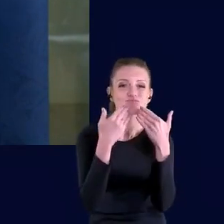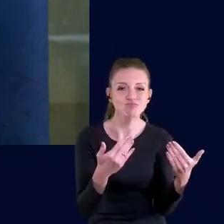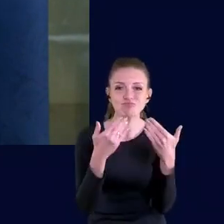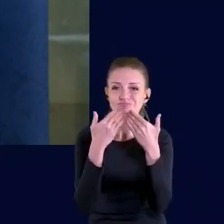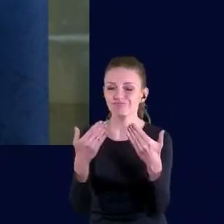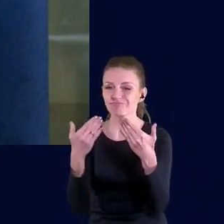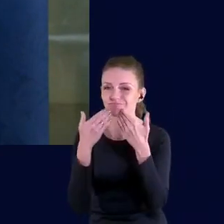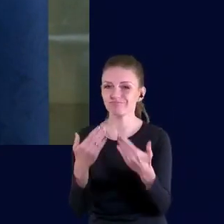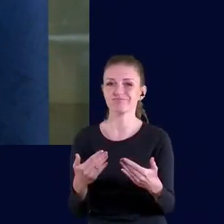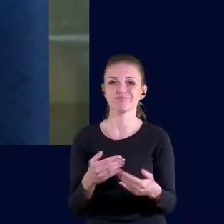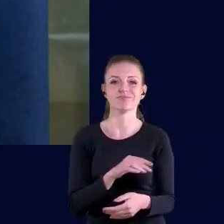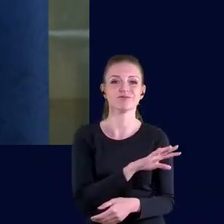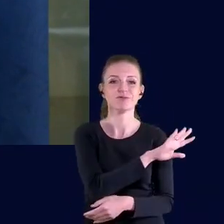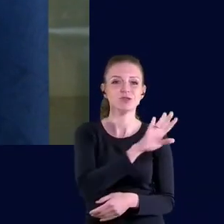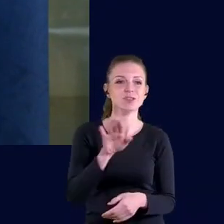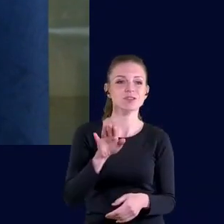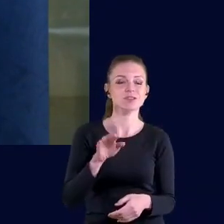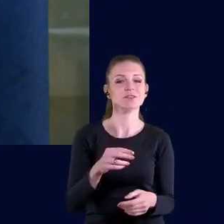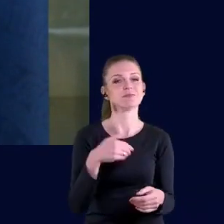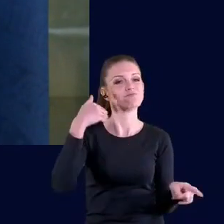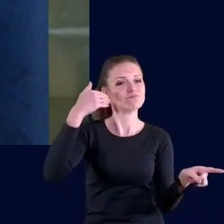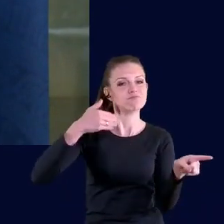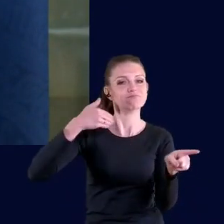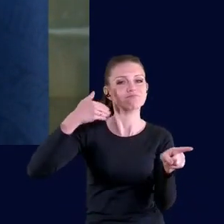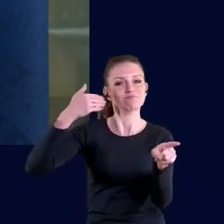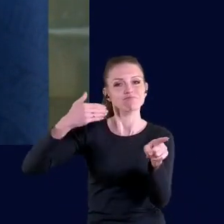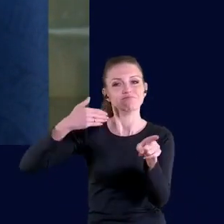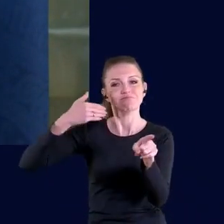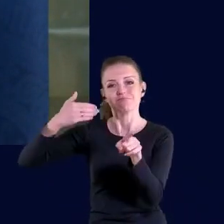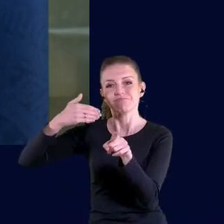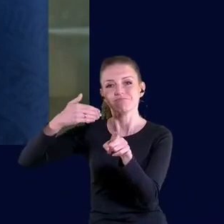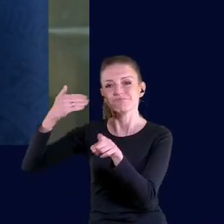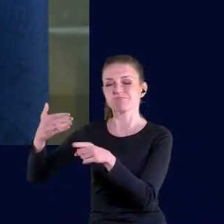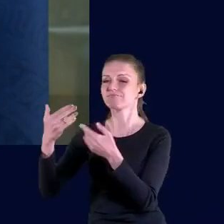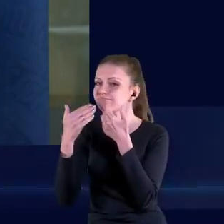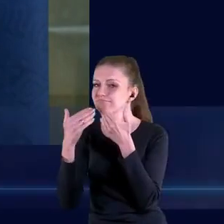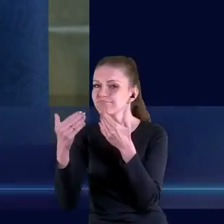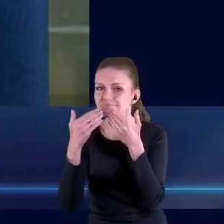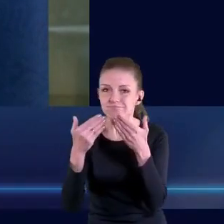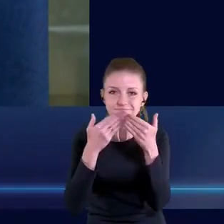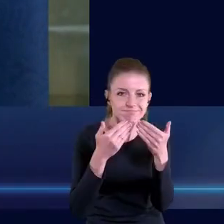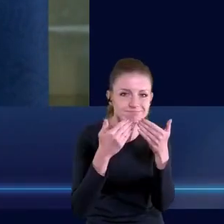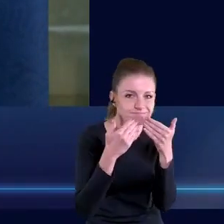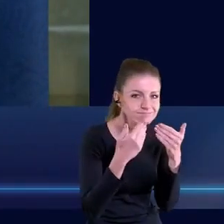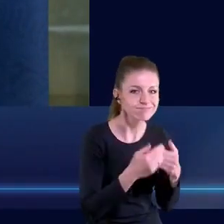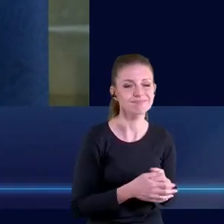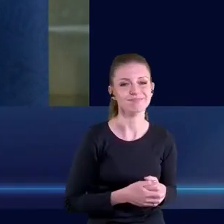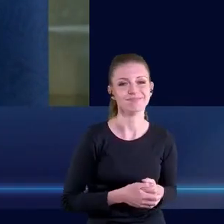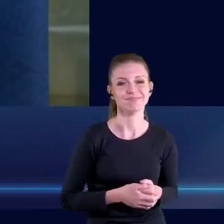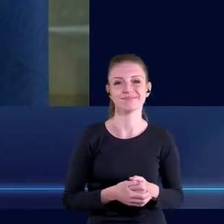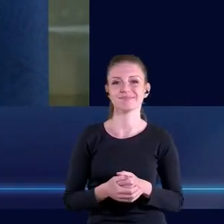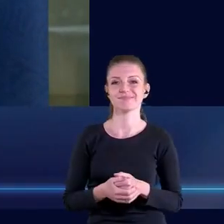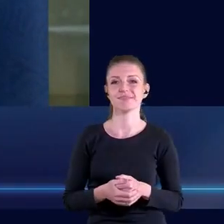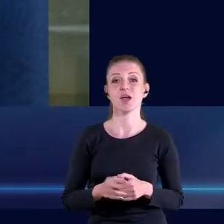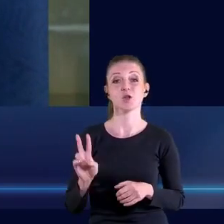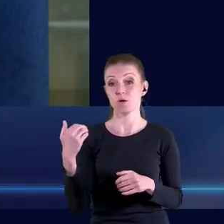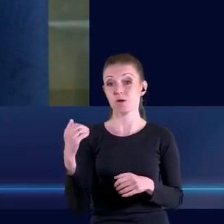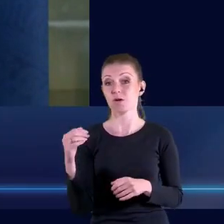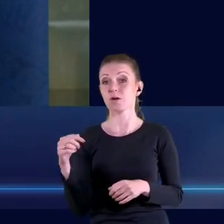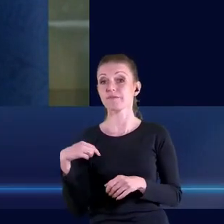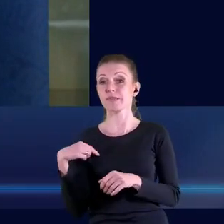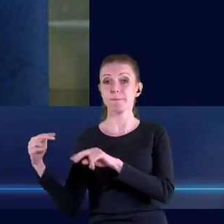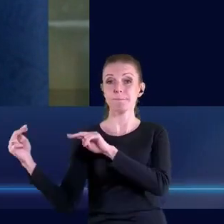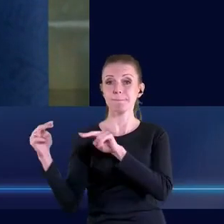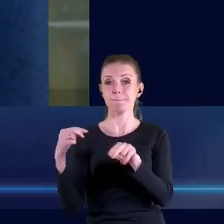strony wszystkim uczestnikom że zaszczycili nas swoją obecnością chcieli wysłuchać tych